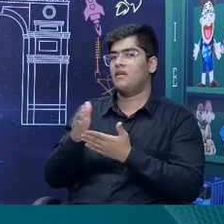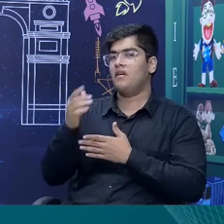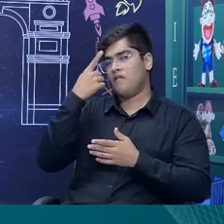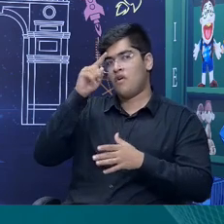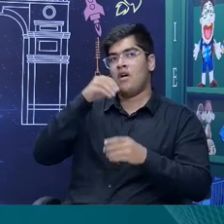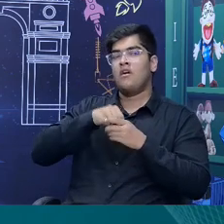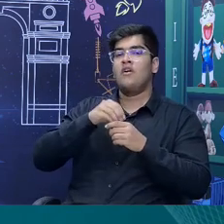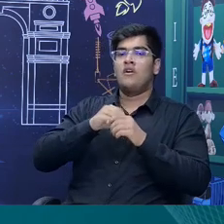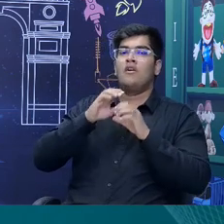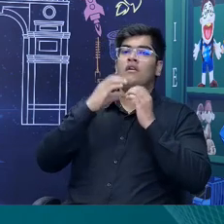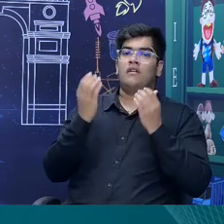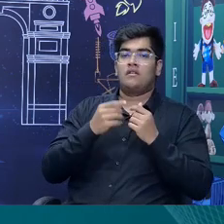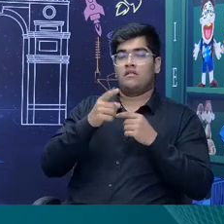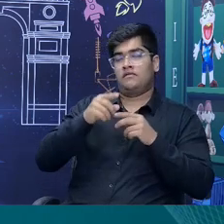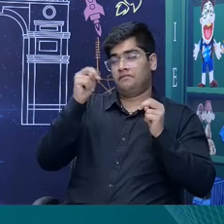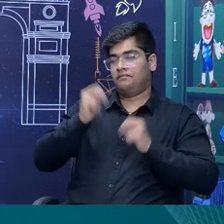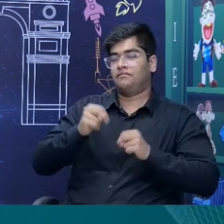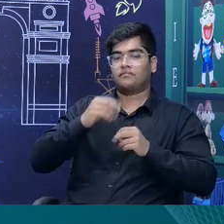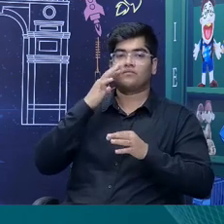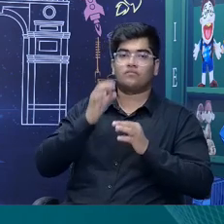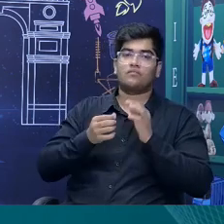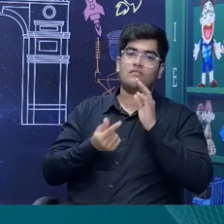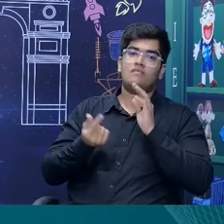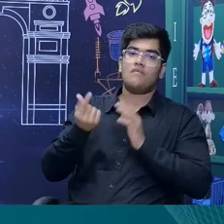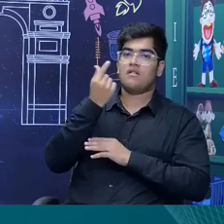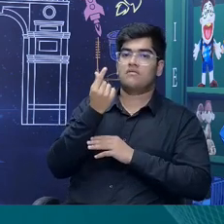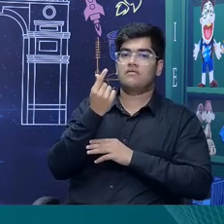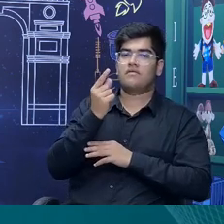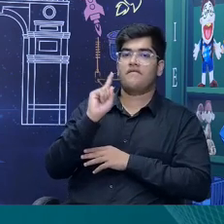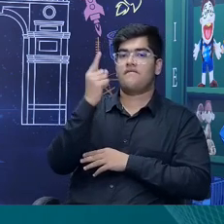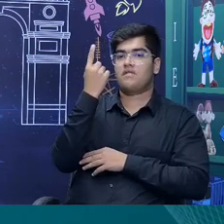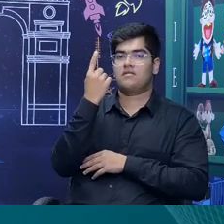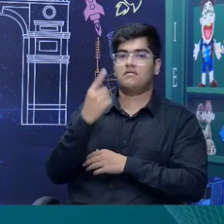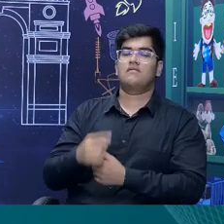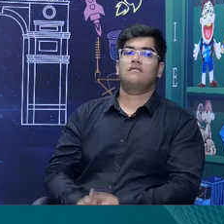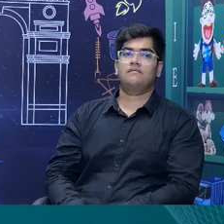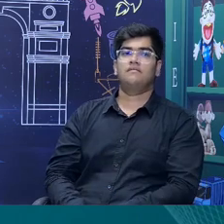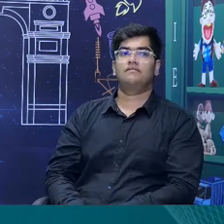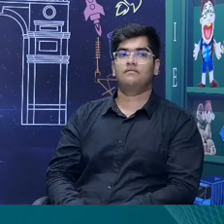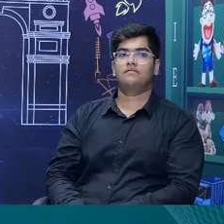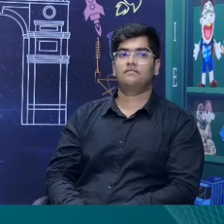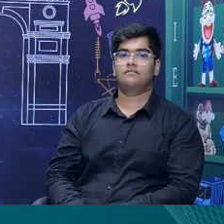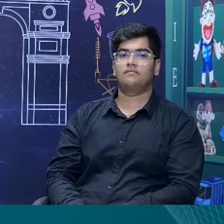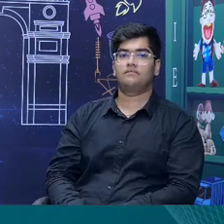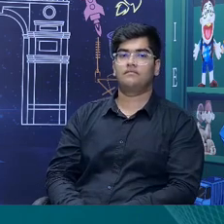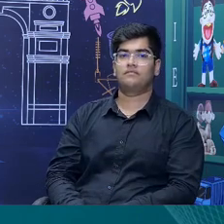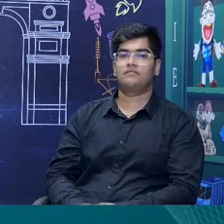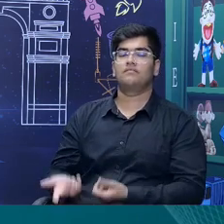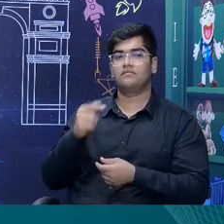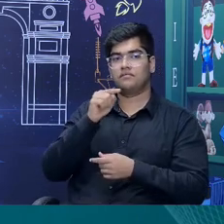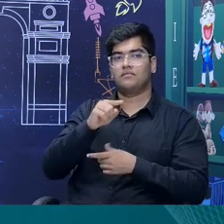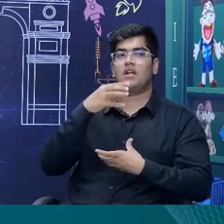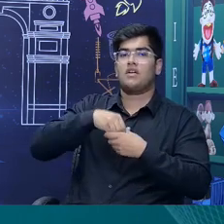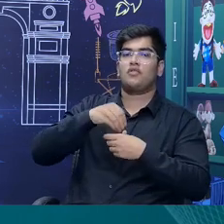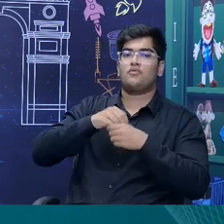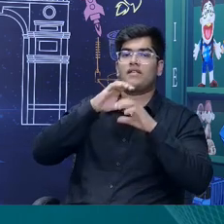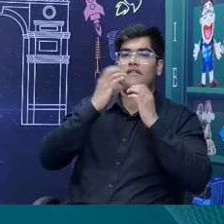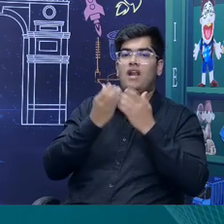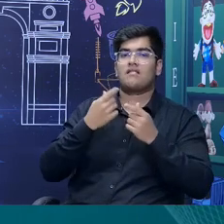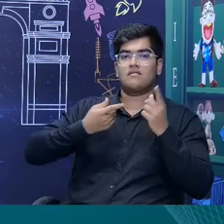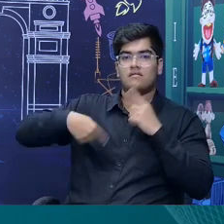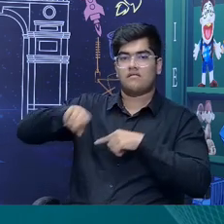सेड की नीड ऑफ दी मी आज के नीड के समय की नीड है जरूर है तो हम समावेशी कक्षा रखते हैं अगर